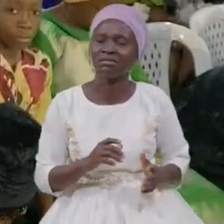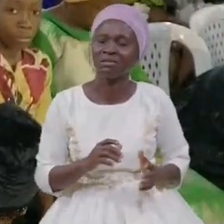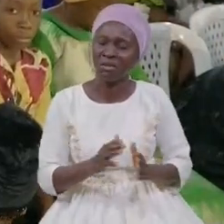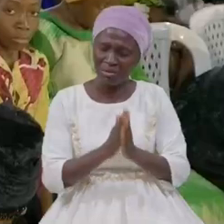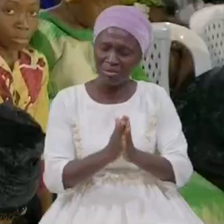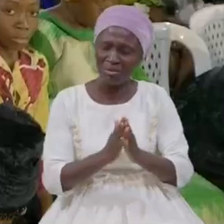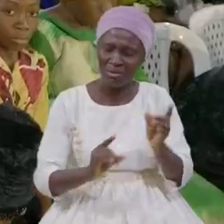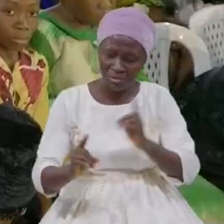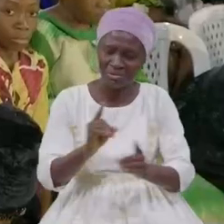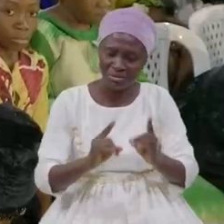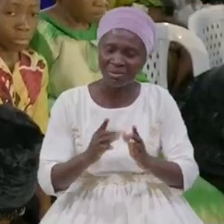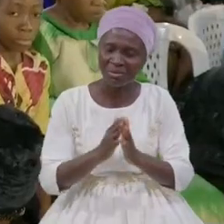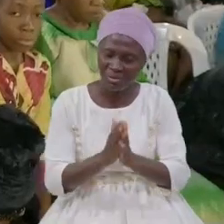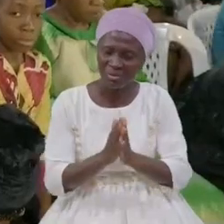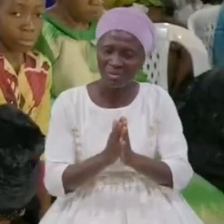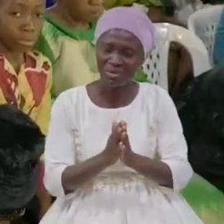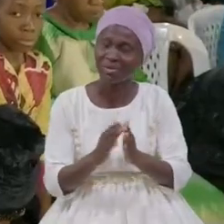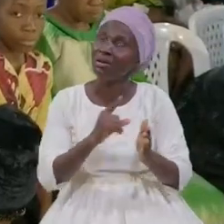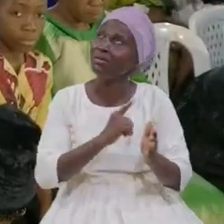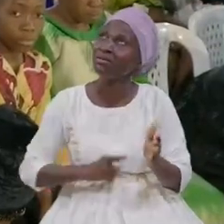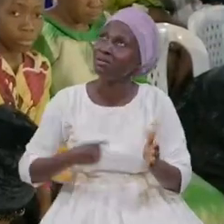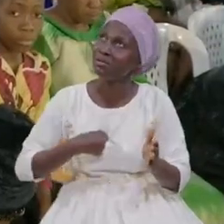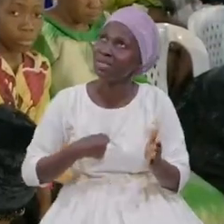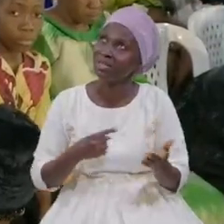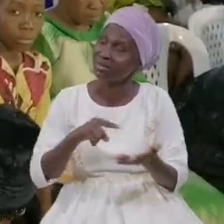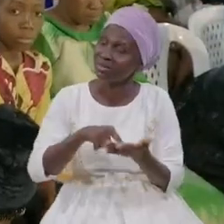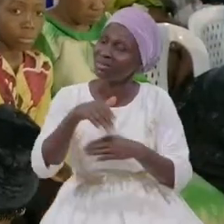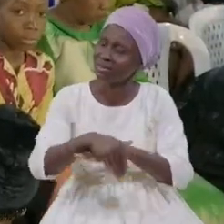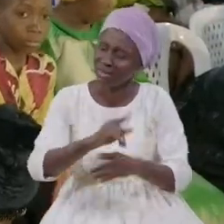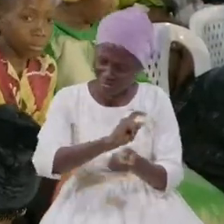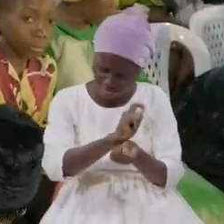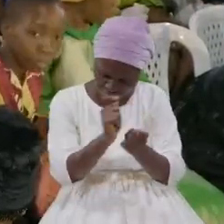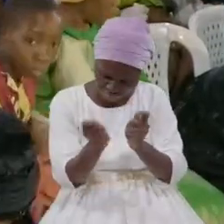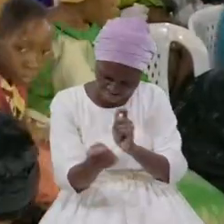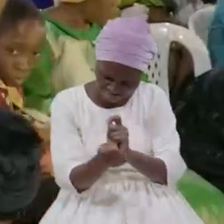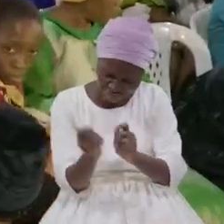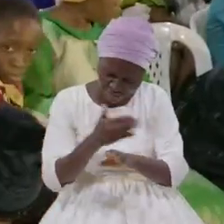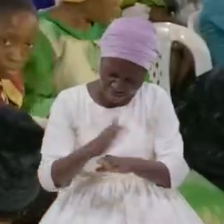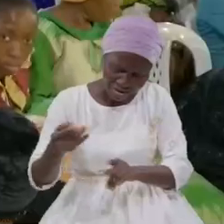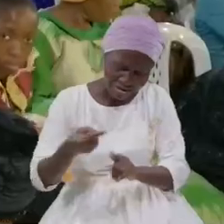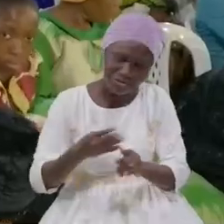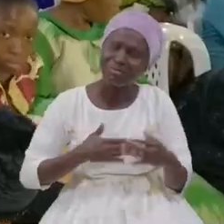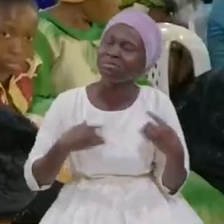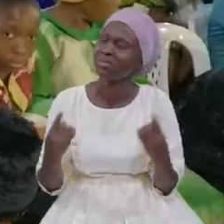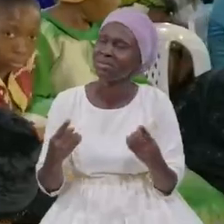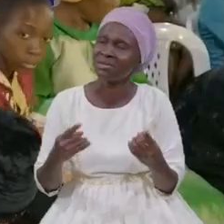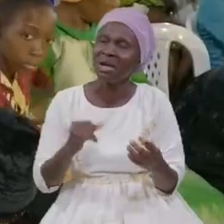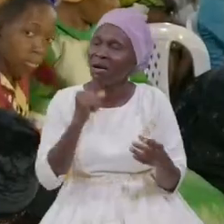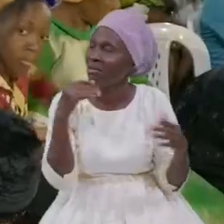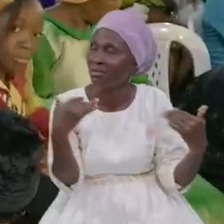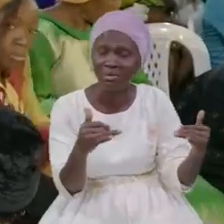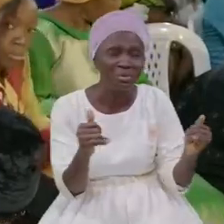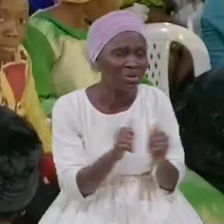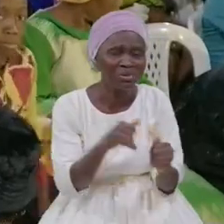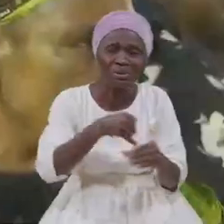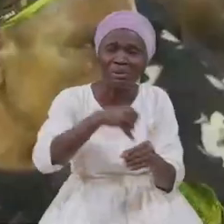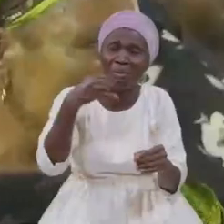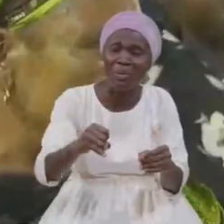et dis, Seigneur, ce soir, je me détourne de mes péchés. Je ne veux pas jouer avec le